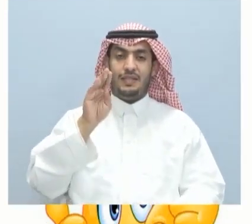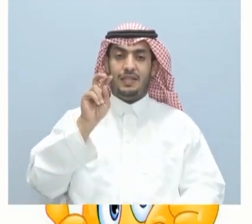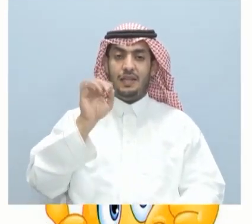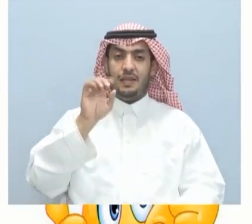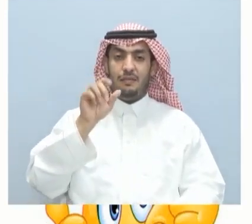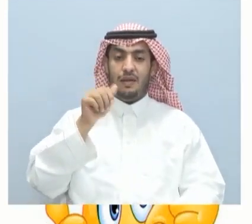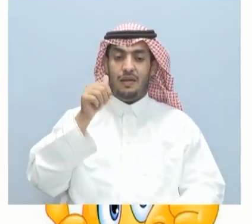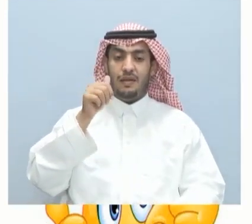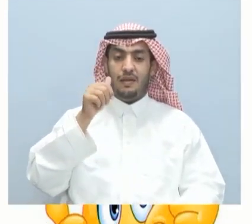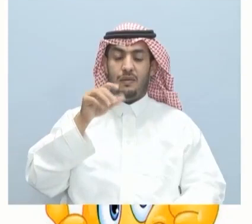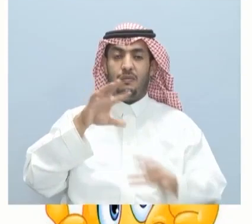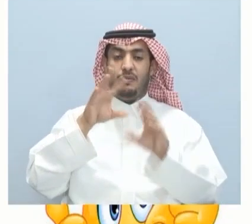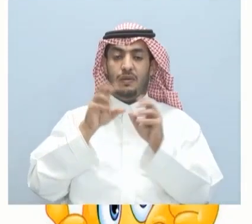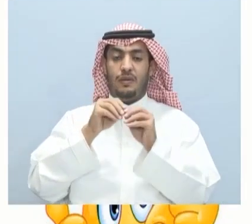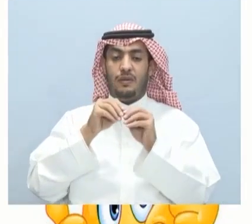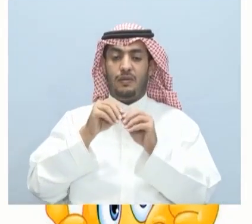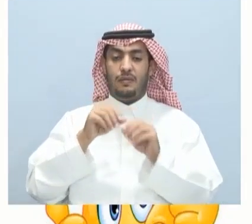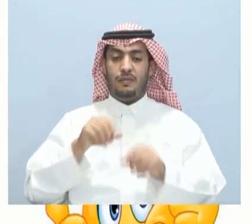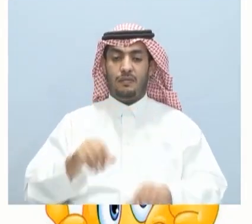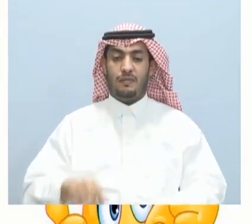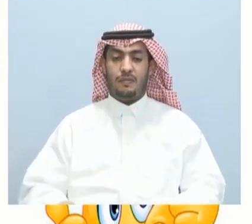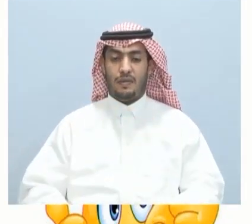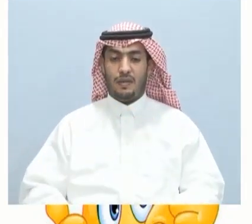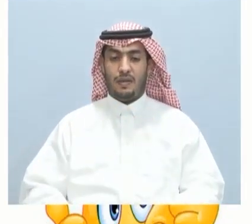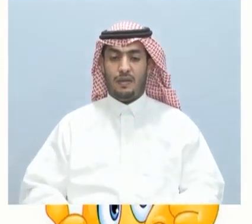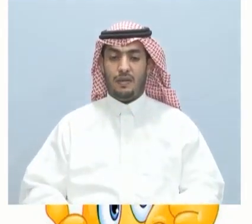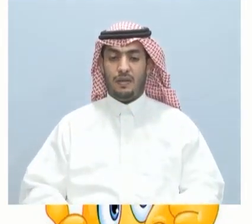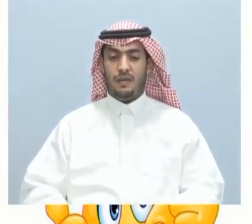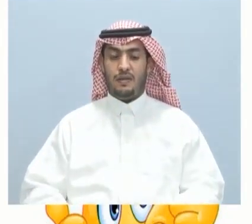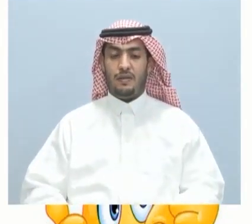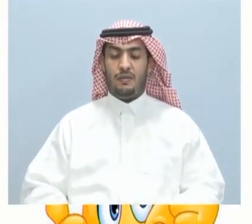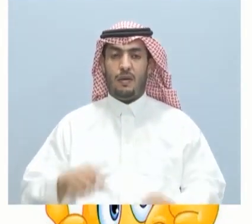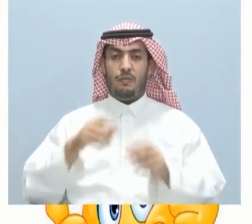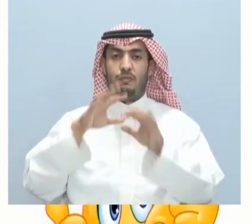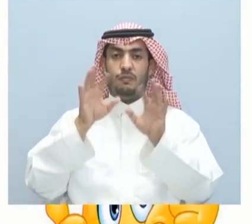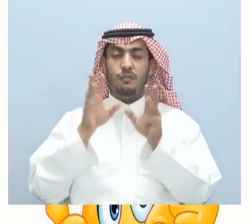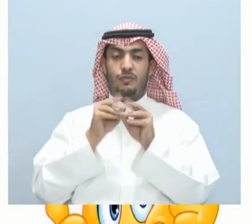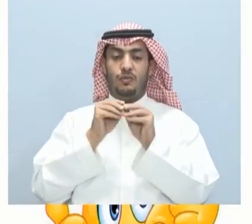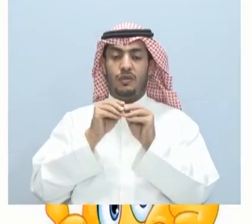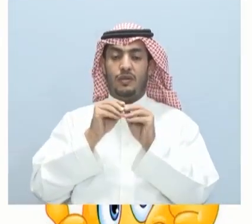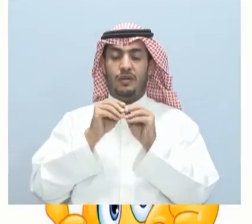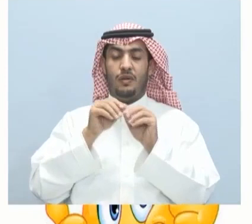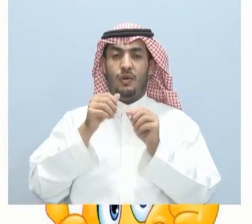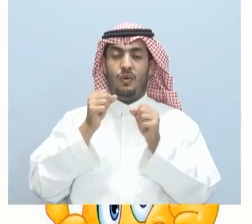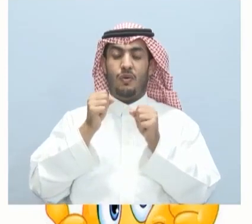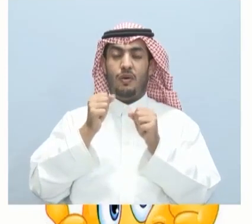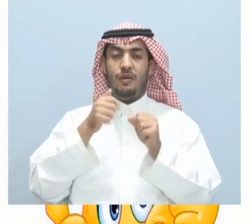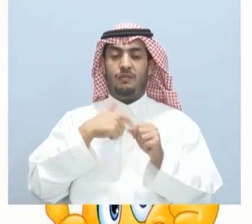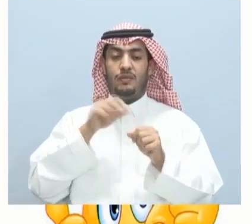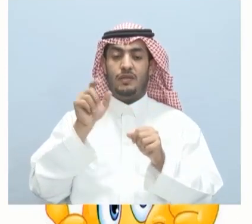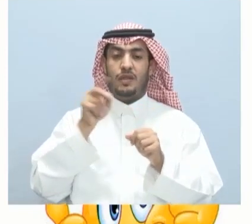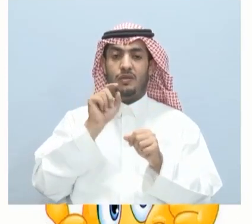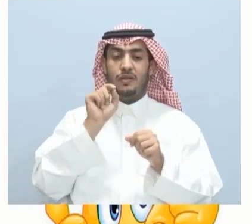عن ماذا مجموع نقراها بالرياضيات سيجما وهي بالمعنى مجموع مجموع القوه يساوي